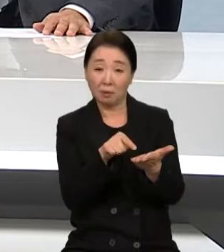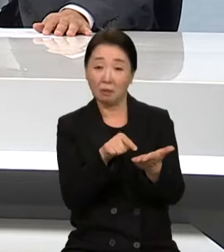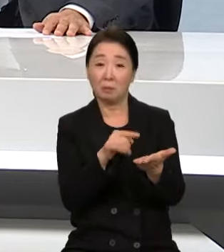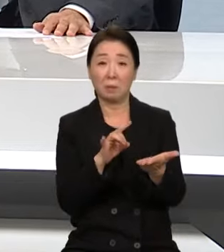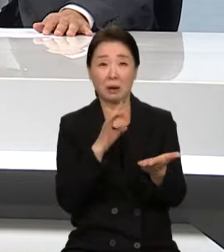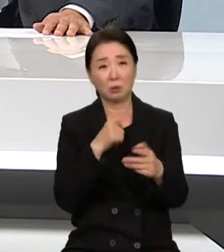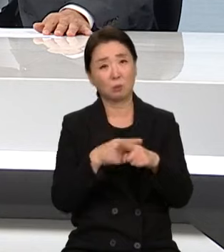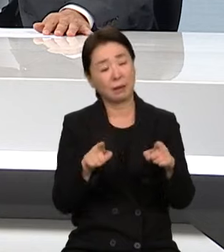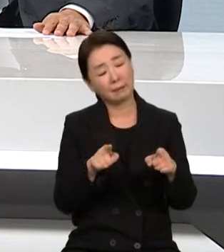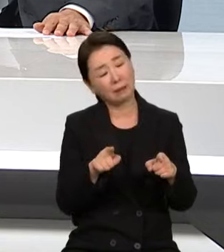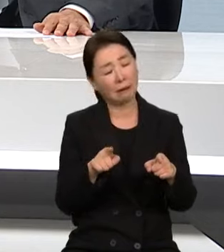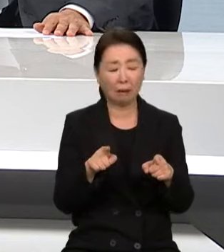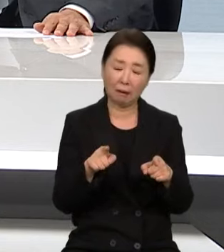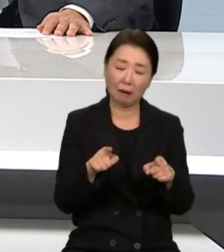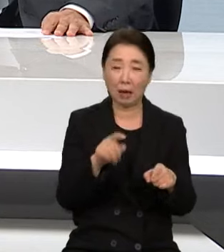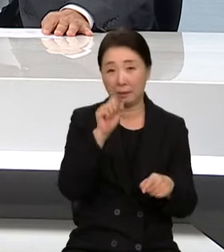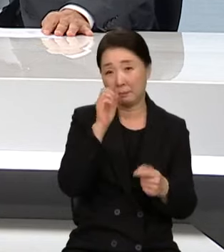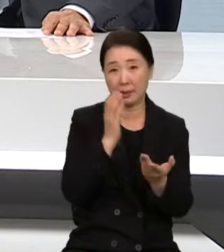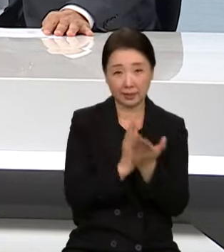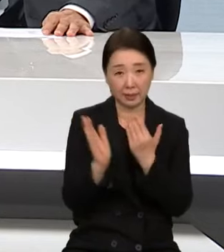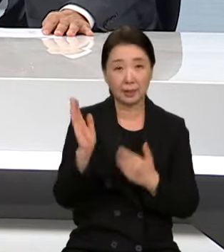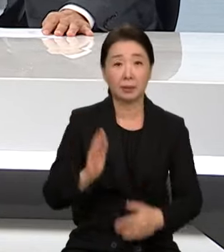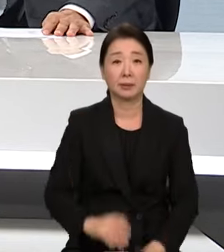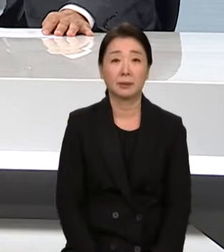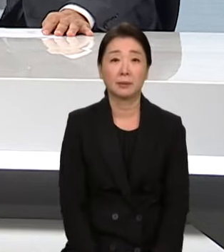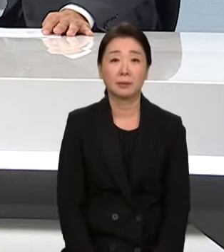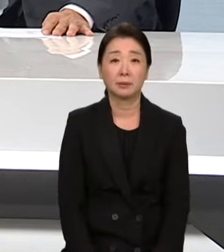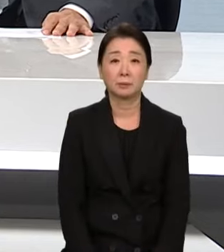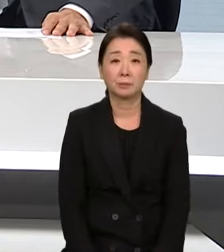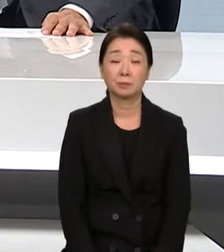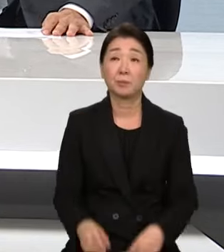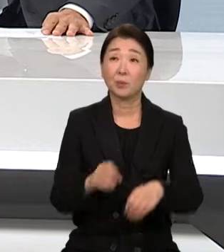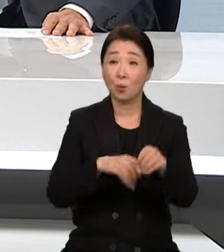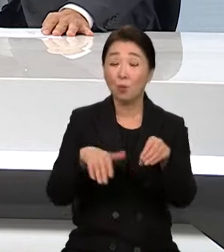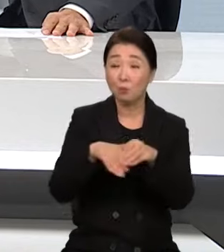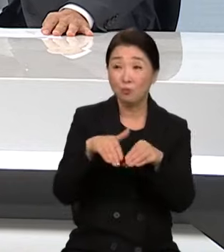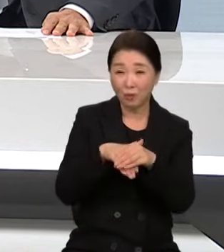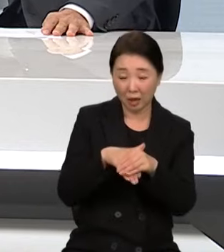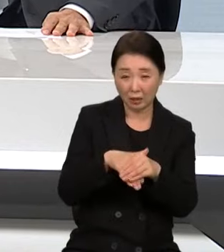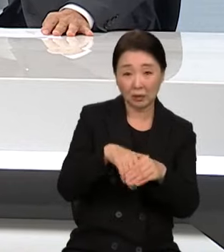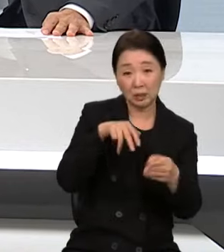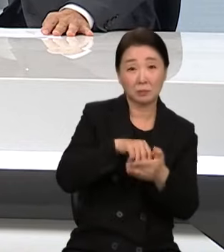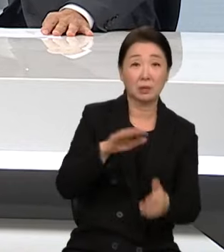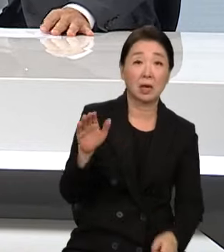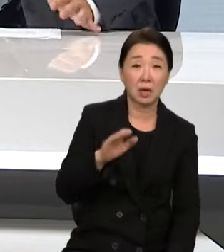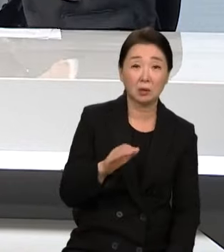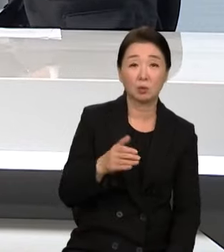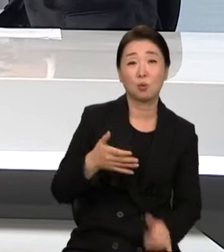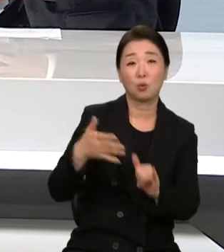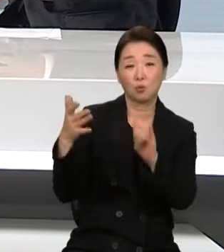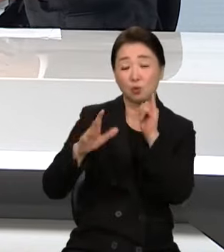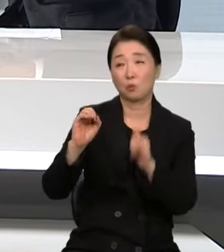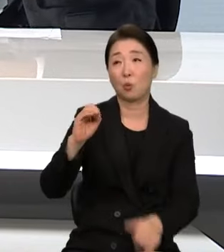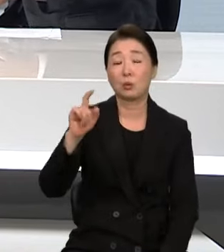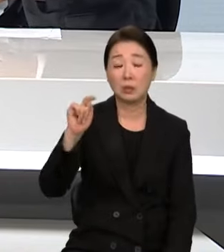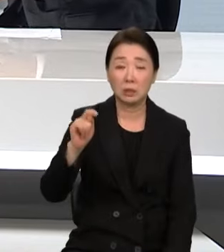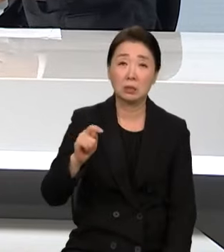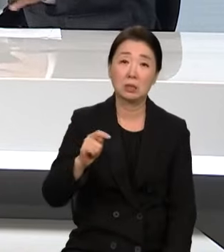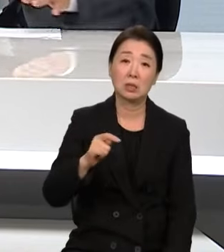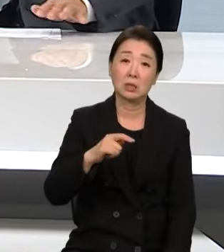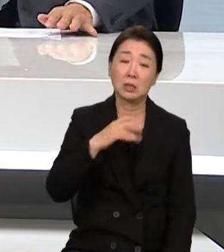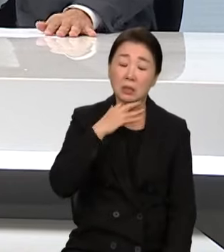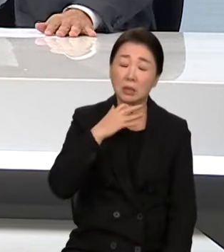판단하는 거는 너무 단순한게 아니냐 이런 지적들이 나오고 있고요 자 오히려 문학 작품보다는 유튜브 ott 등에 이미 19군 작품들이 널려 있기